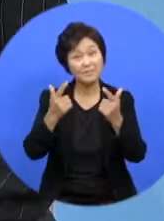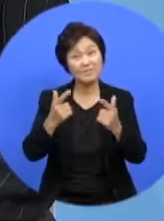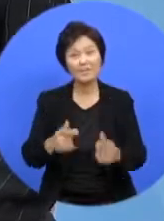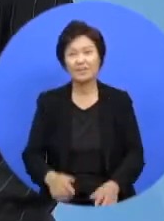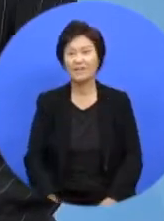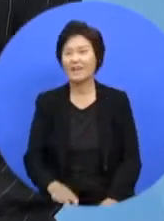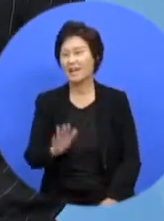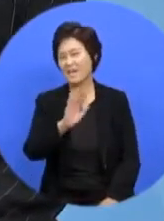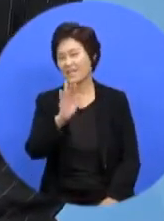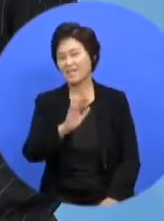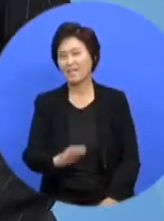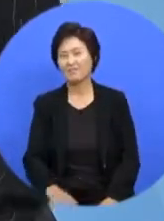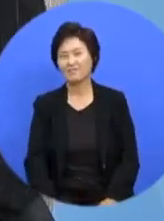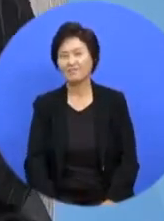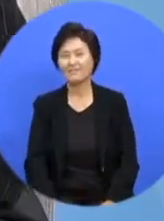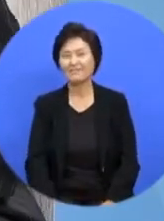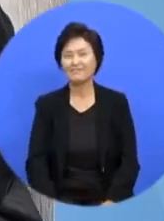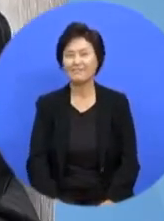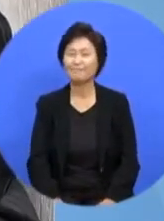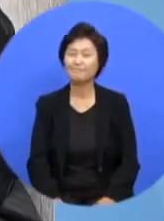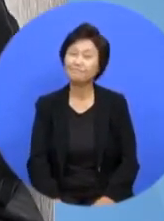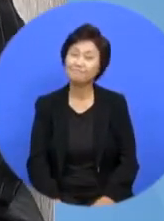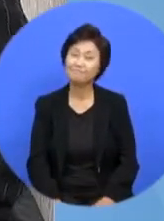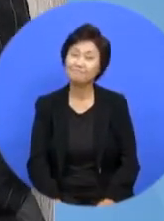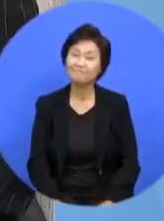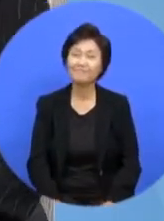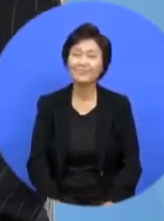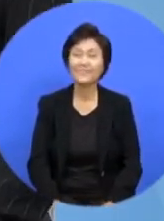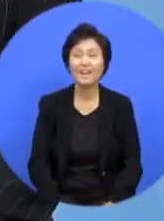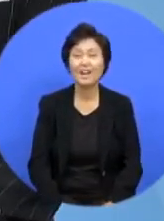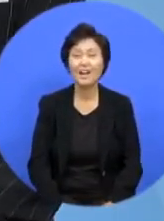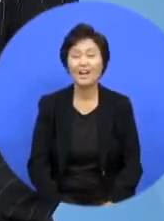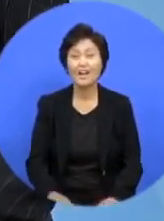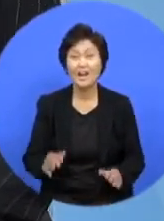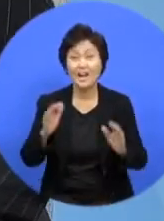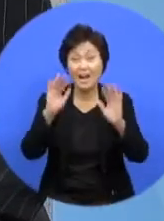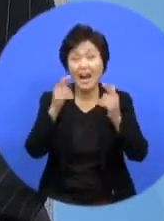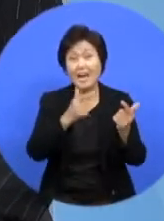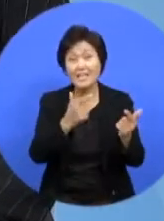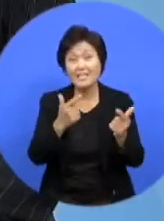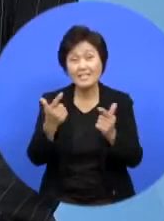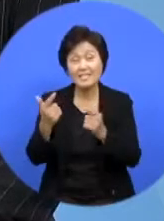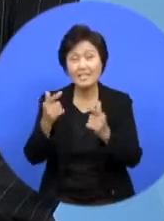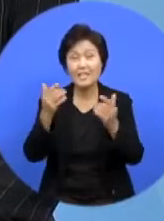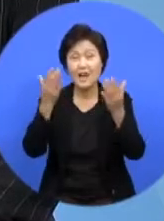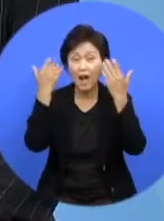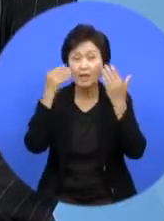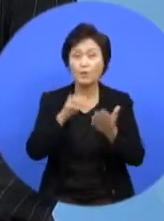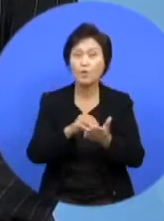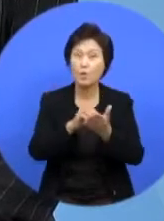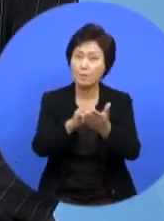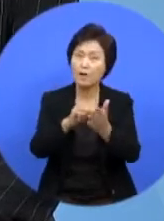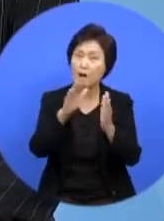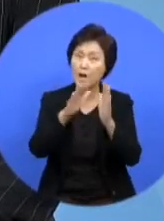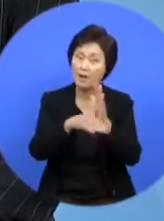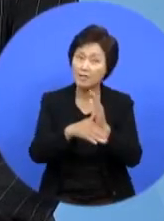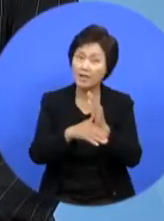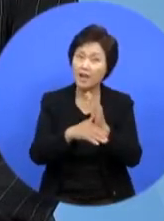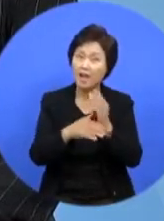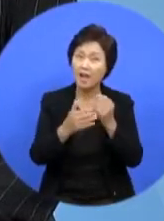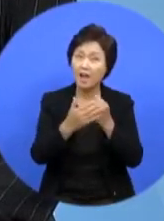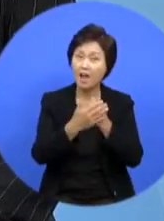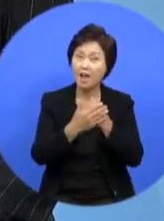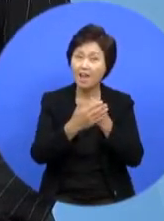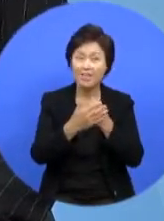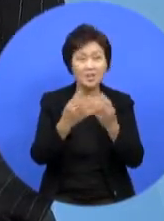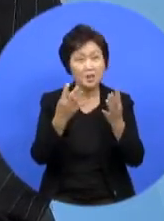나왔겠냐고. 아, 그런가요? 자, 우리 저기 목사님 아이들 그 입학할 때 보니까 여기 혜택이 되게 많아요. 그거 좀 설명해 주세요.